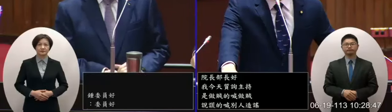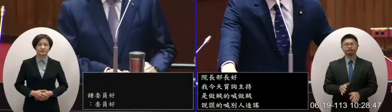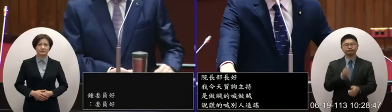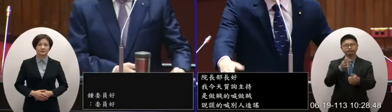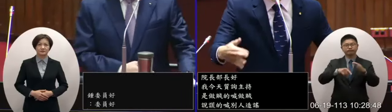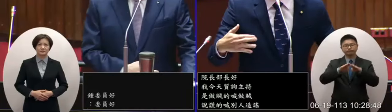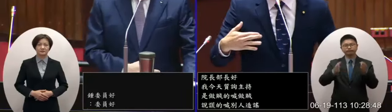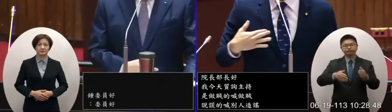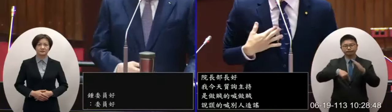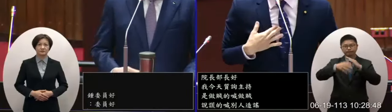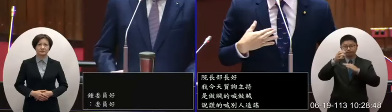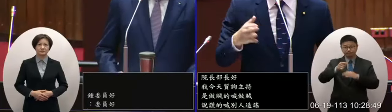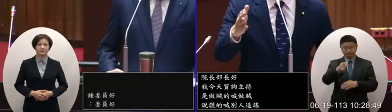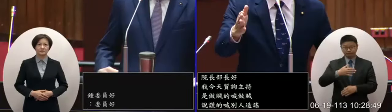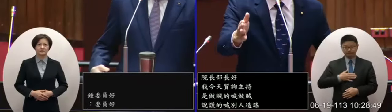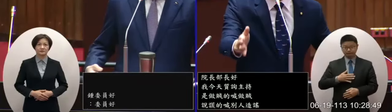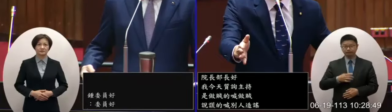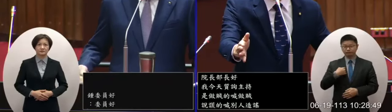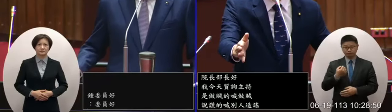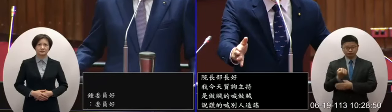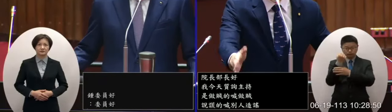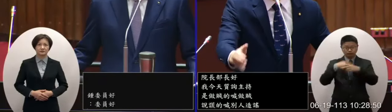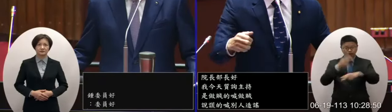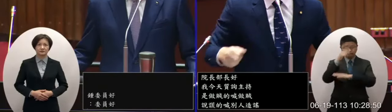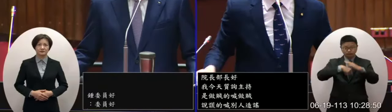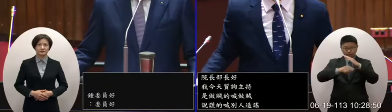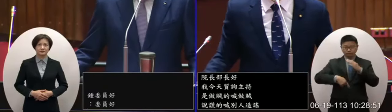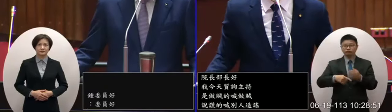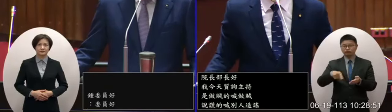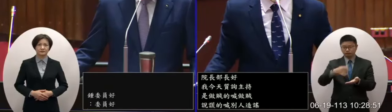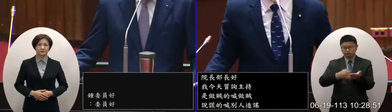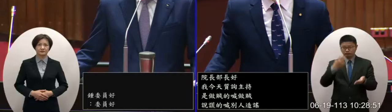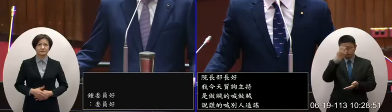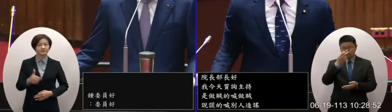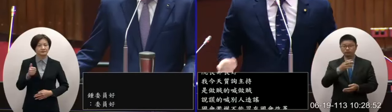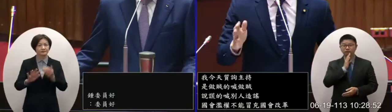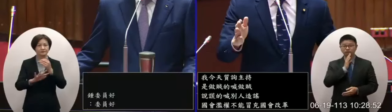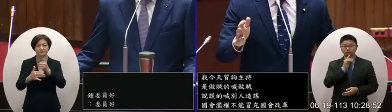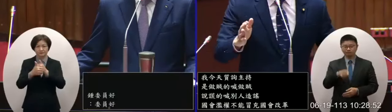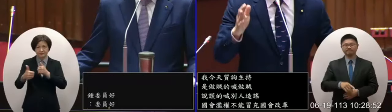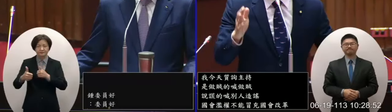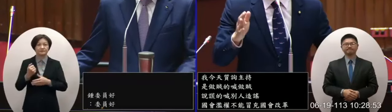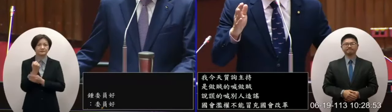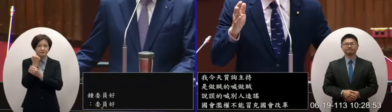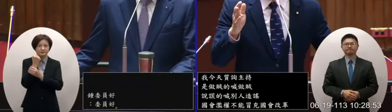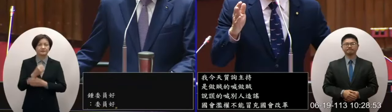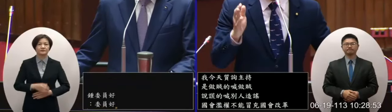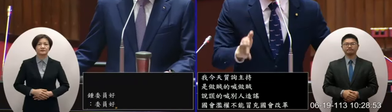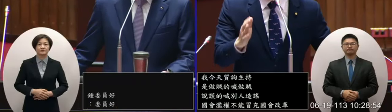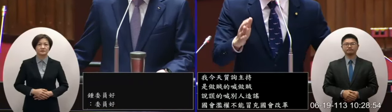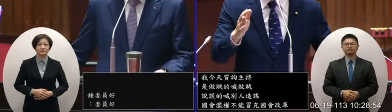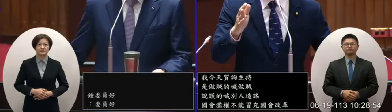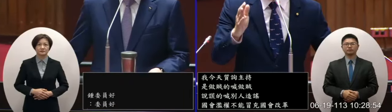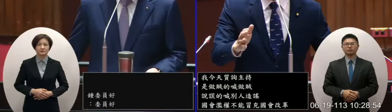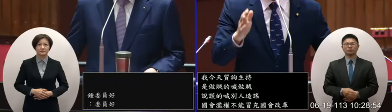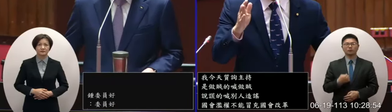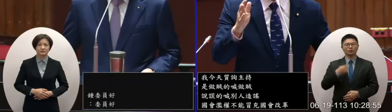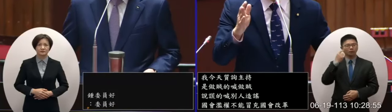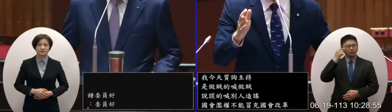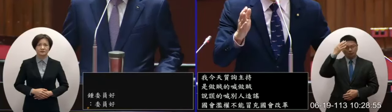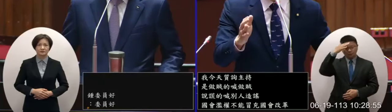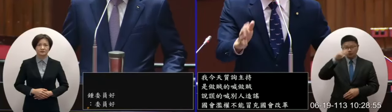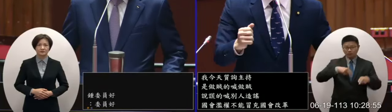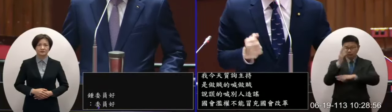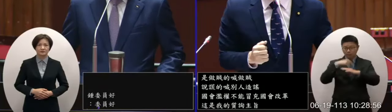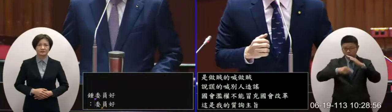院长，您应该知道我是支持行政院复议的，是不是？ 谢谢委员。 好，但是我很庆幸有行政